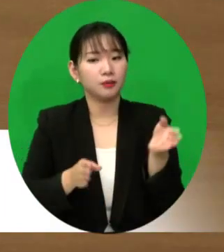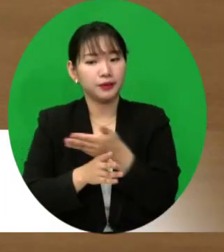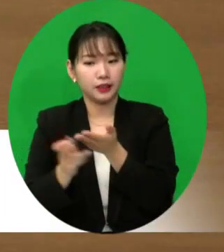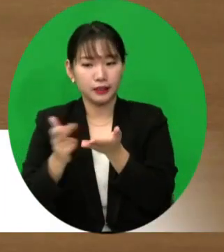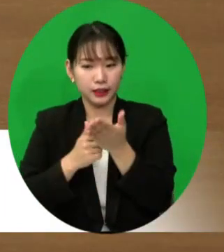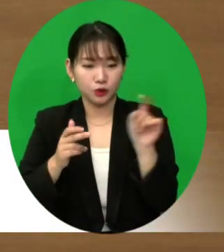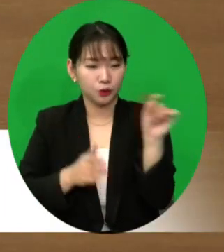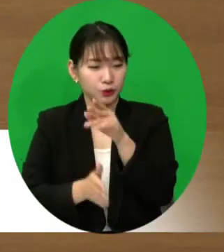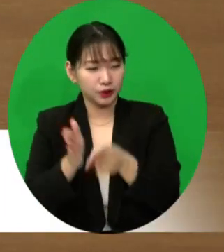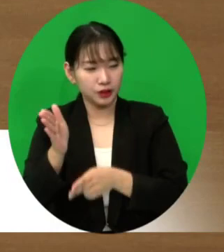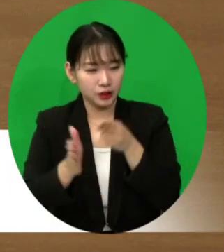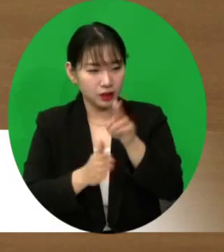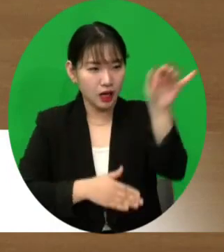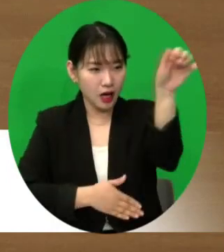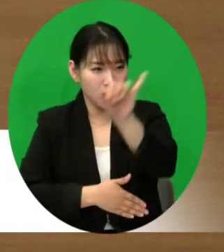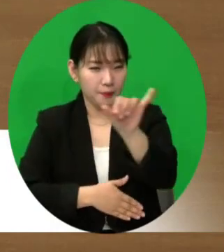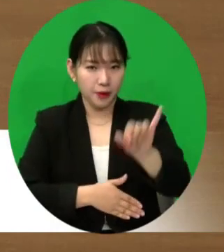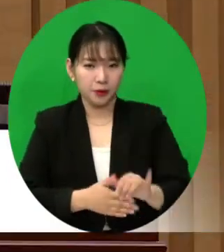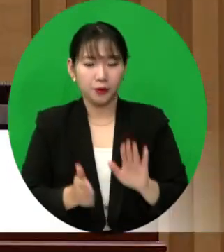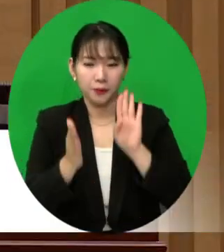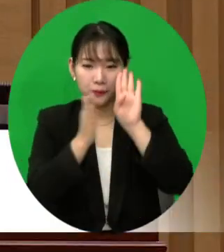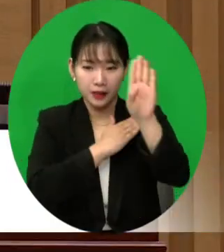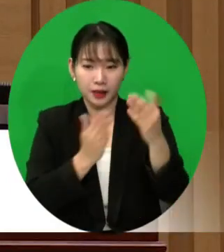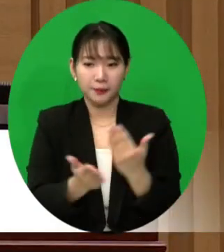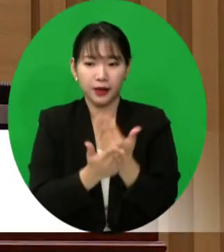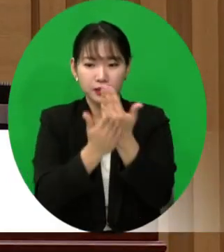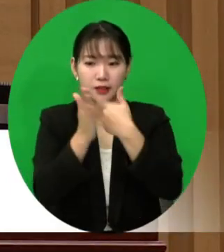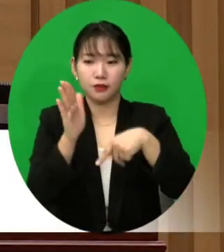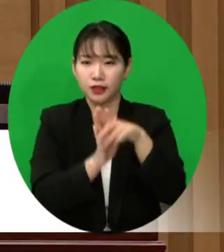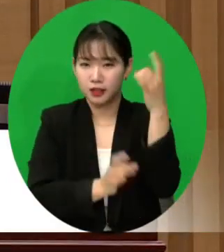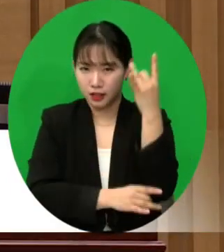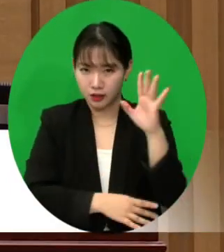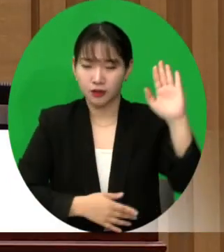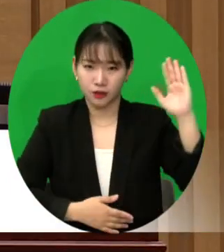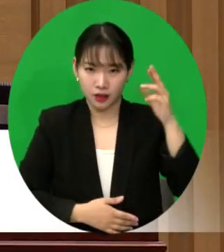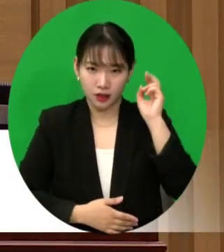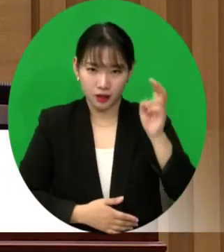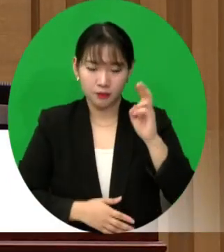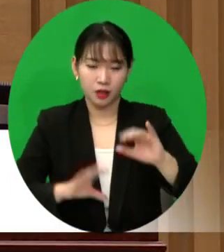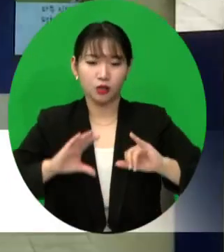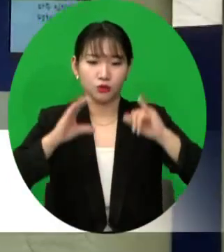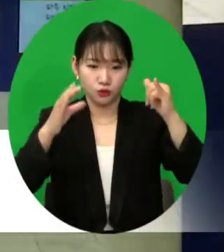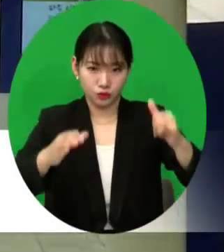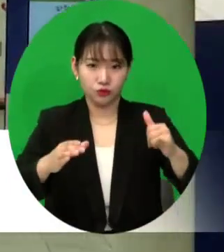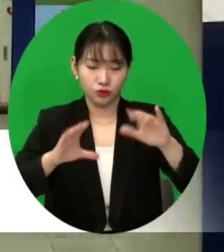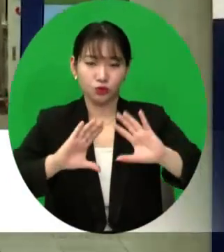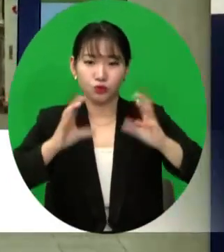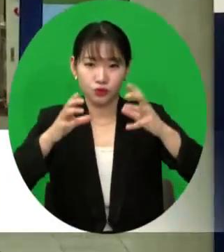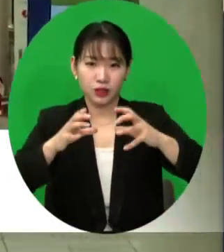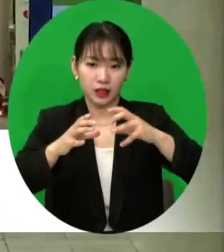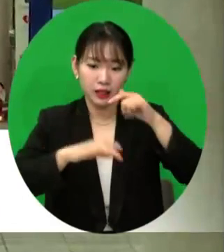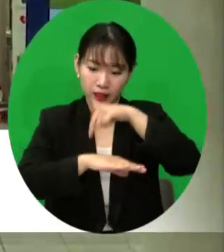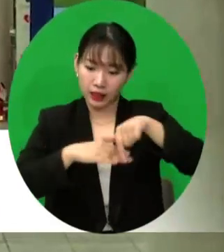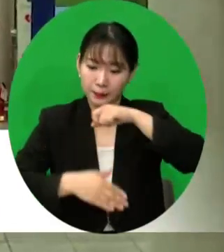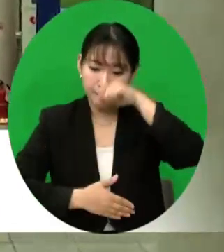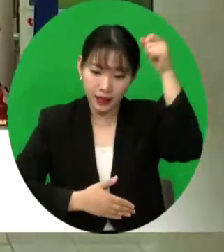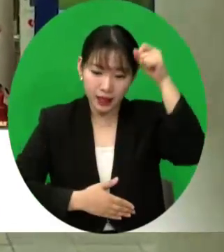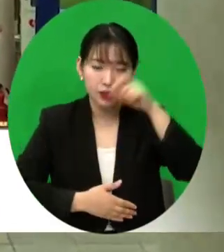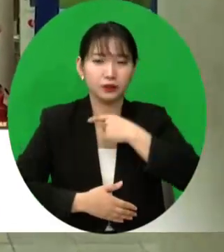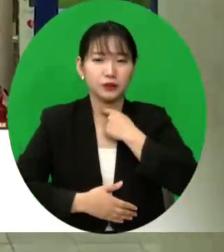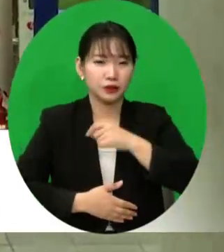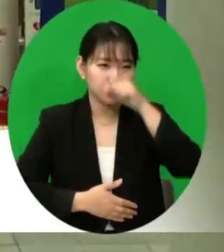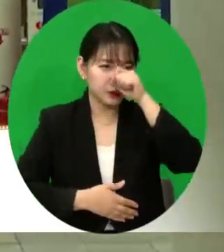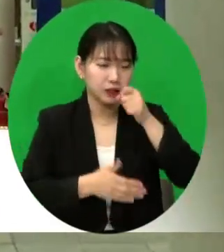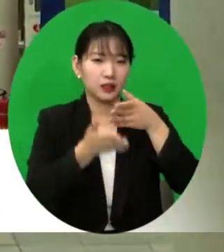고속철도가 한반도 미래 성장을 위한 발판이 될 것이라며 국가 계획 반영을 희망한다고 밝혔습니다. 해남군